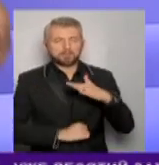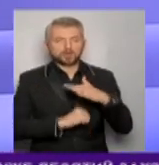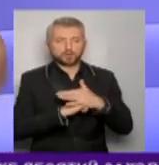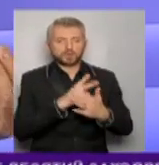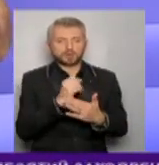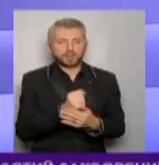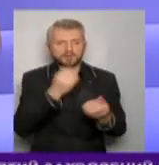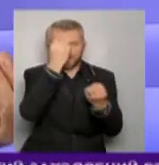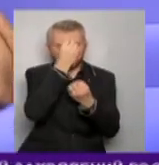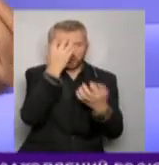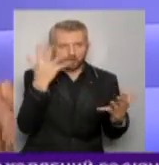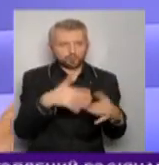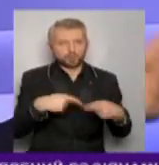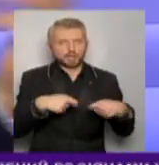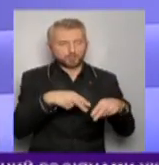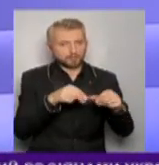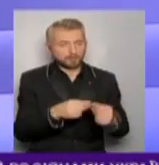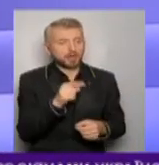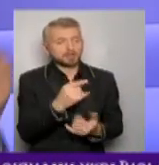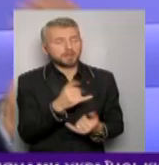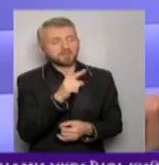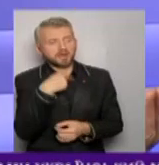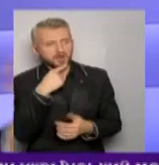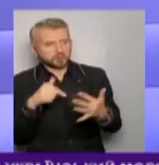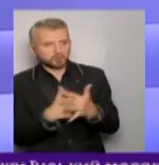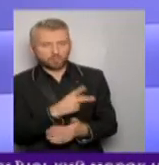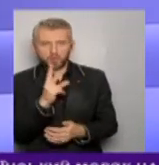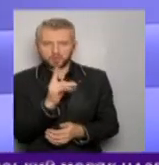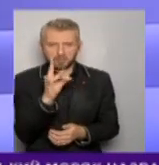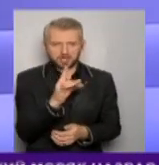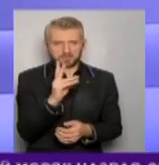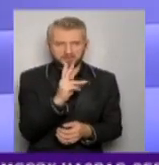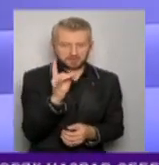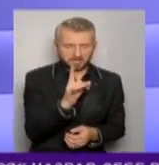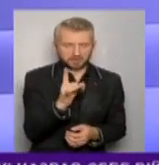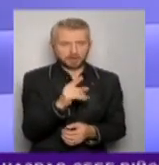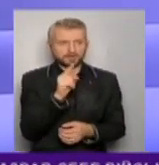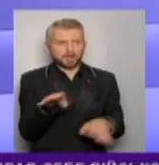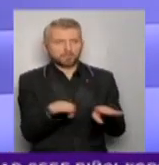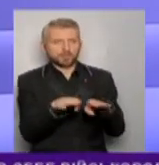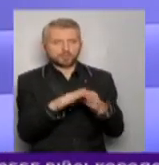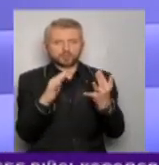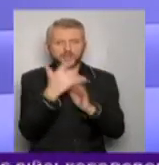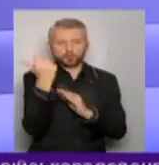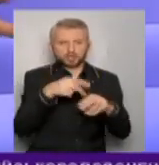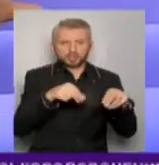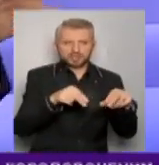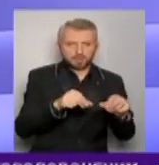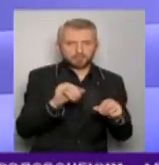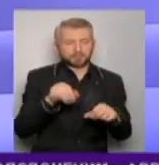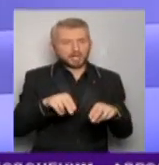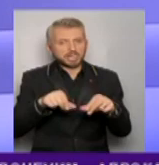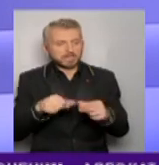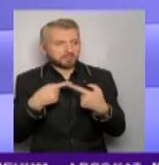на цивілізованому ринку землі. Тепер ви кажете знову, другий раз чи третій за вечір, ви порівнюєте сільськогосподарські землі із